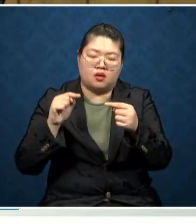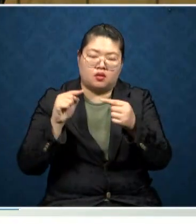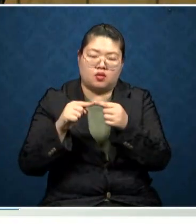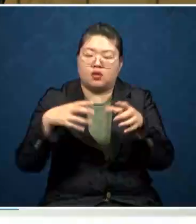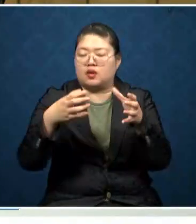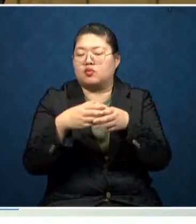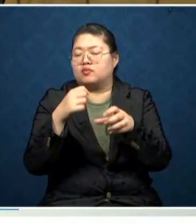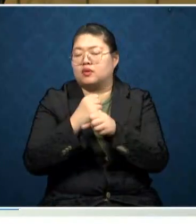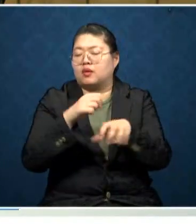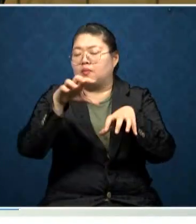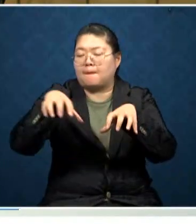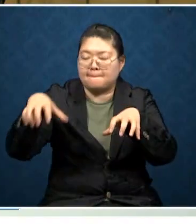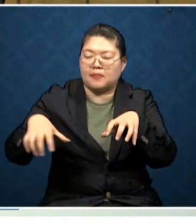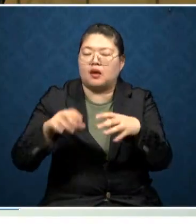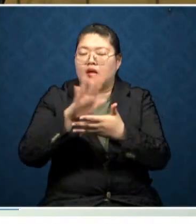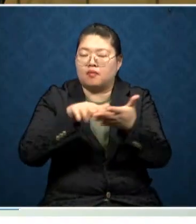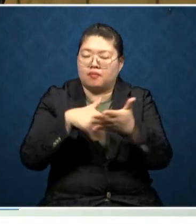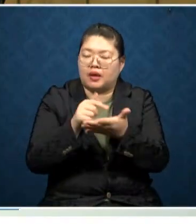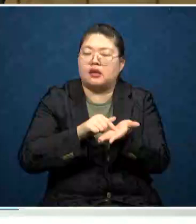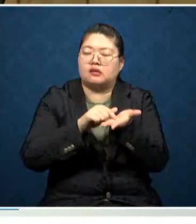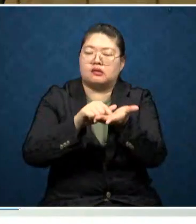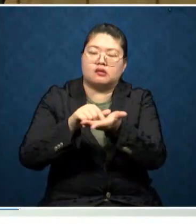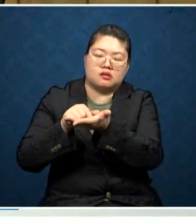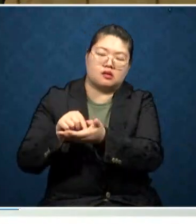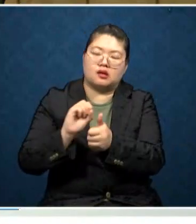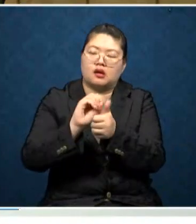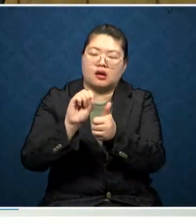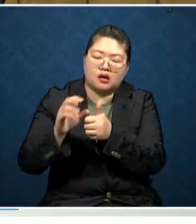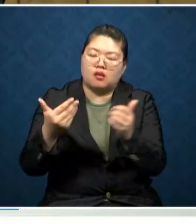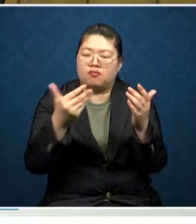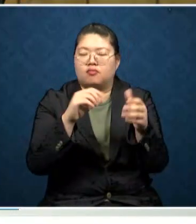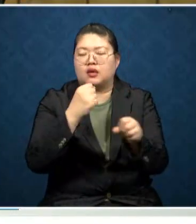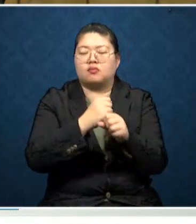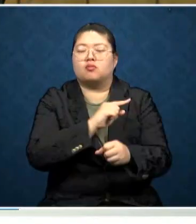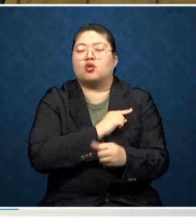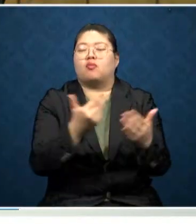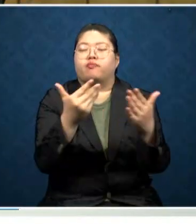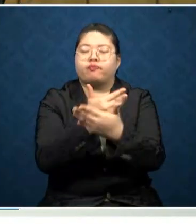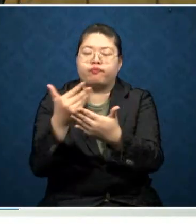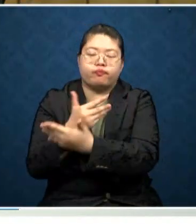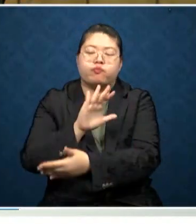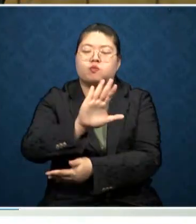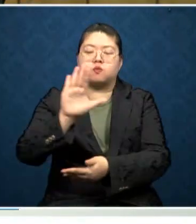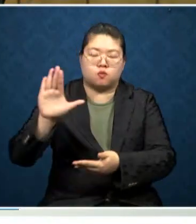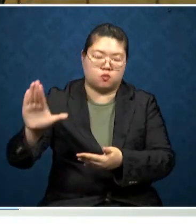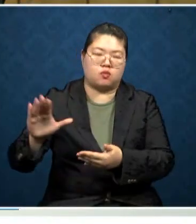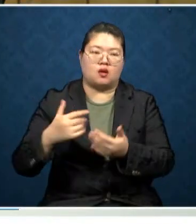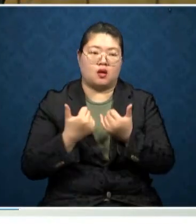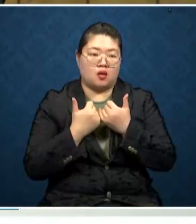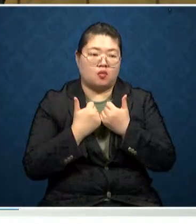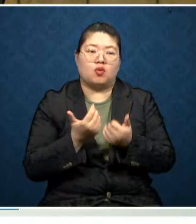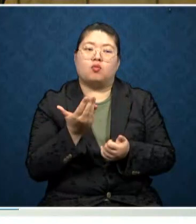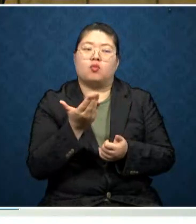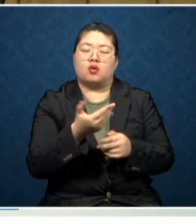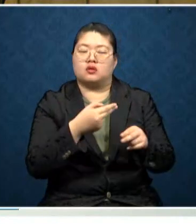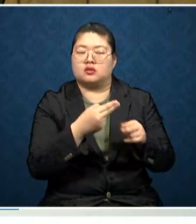งานต่างๆนำไปปรับใช้ตามบทบาทหน้าที่ของแต่ละหน่วยงานกระผมขออนุญาตให้นาย